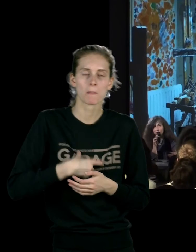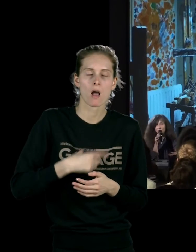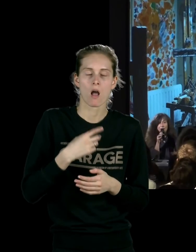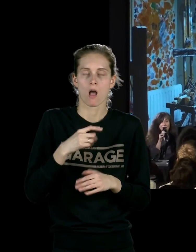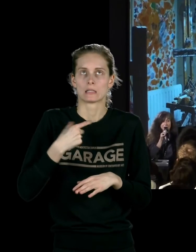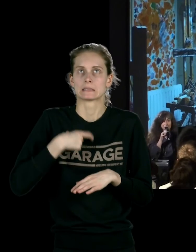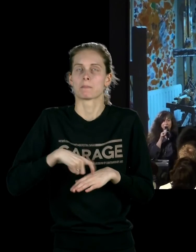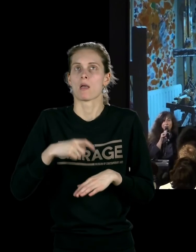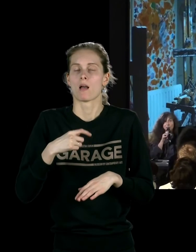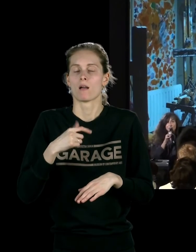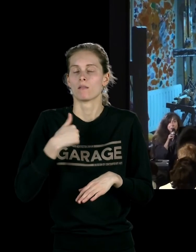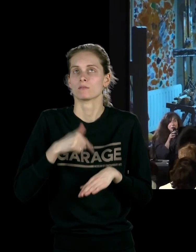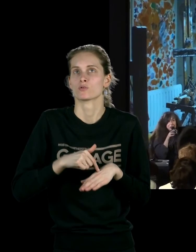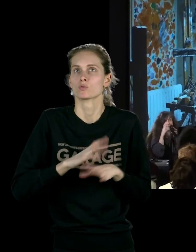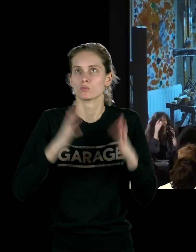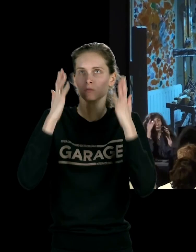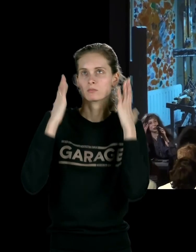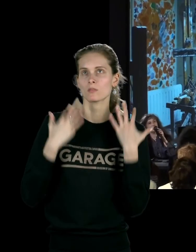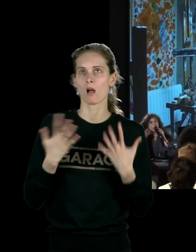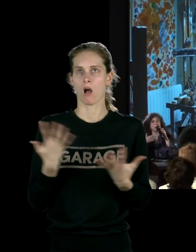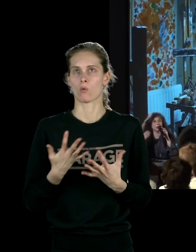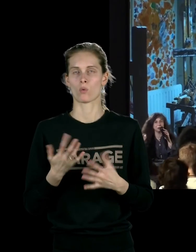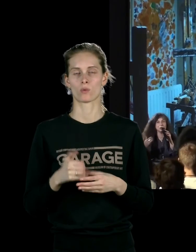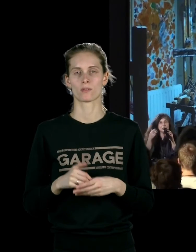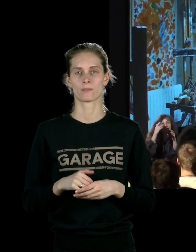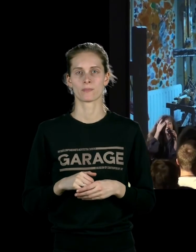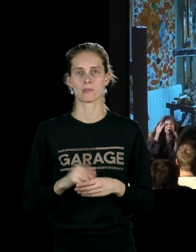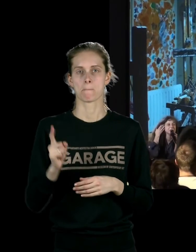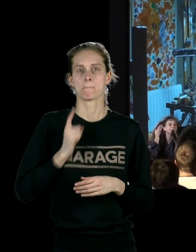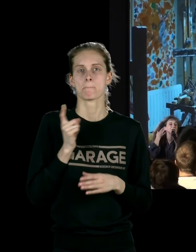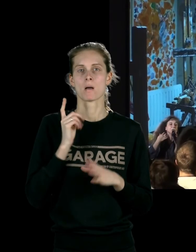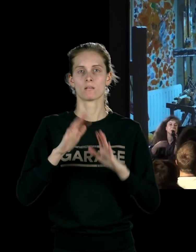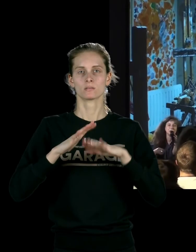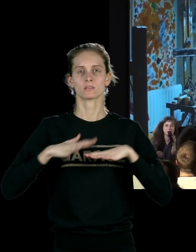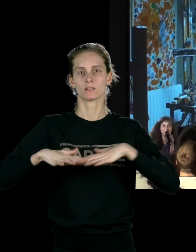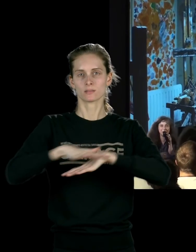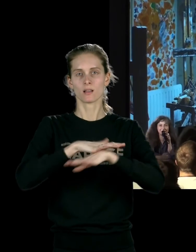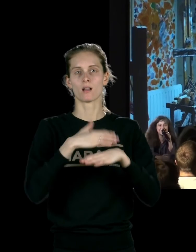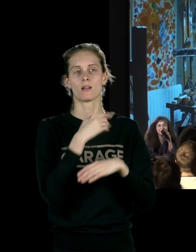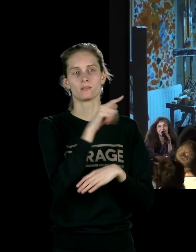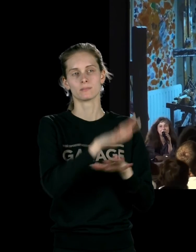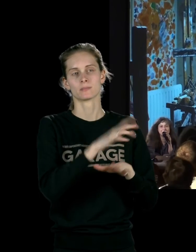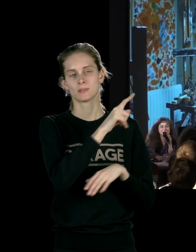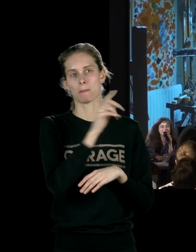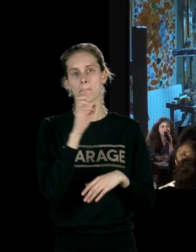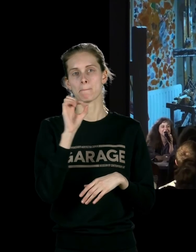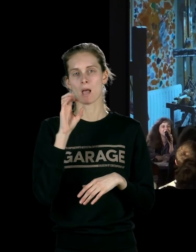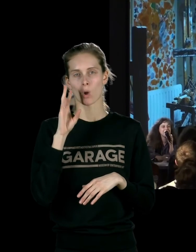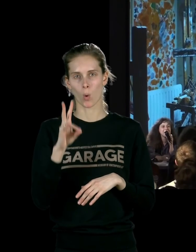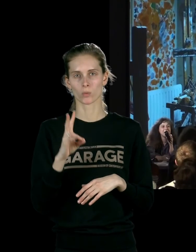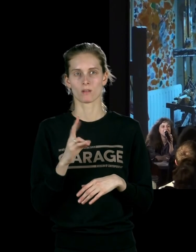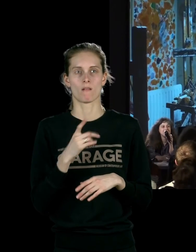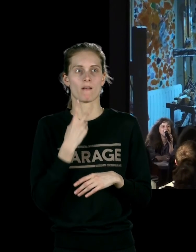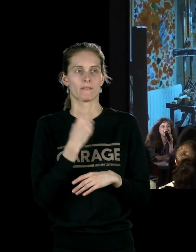не чувствовал. А мастерская Бэкона, в которой он занимался этой живописью, которая была практически живописью